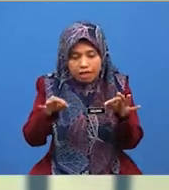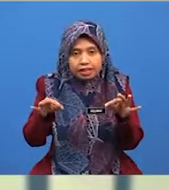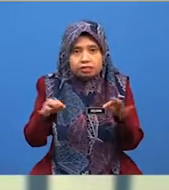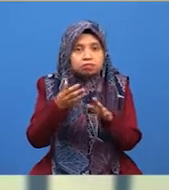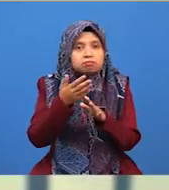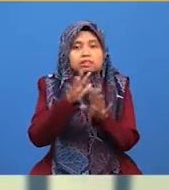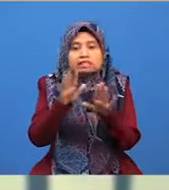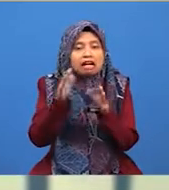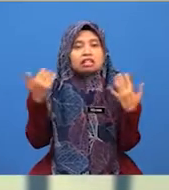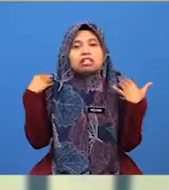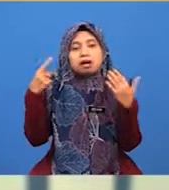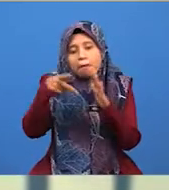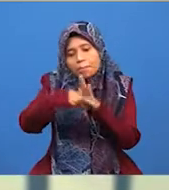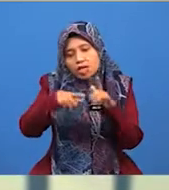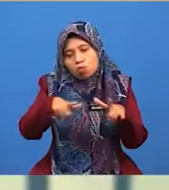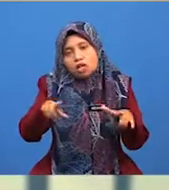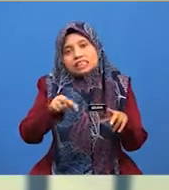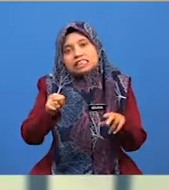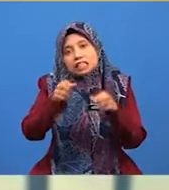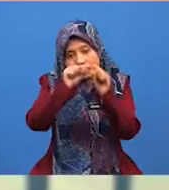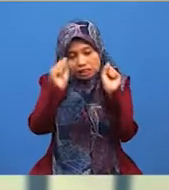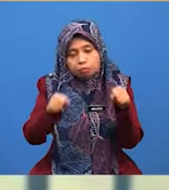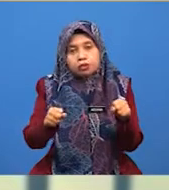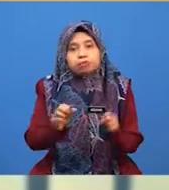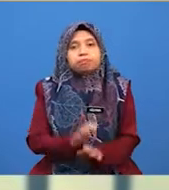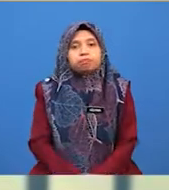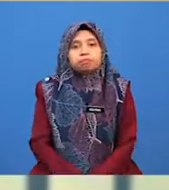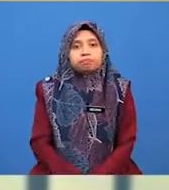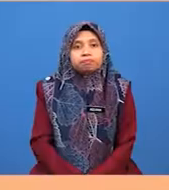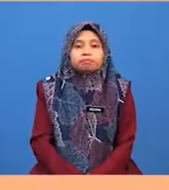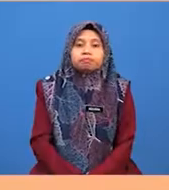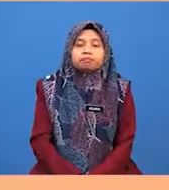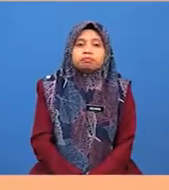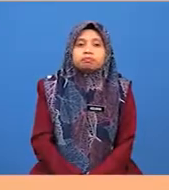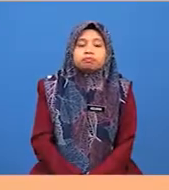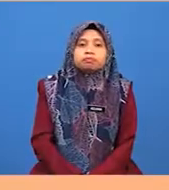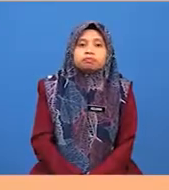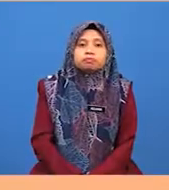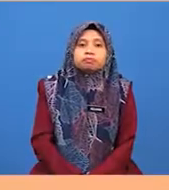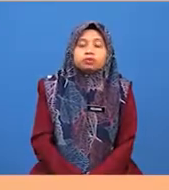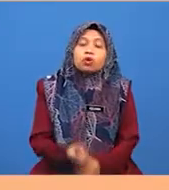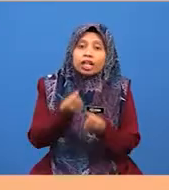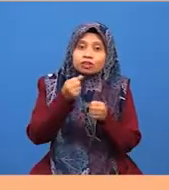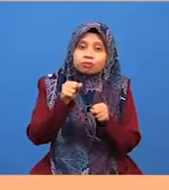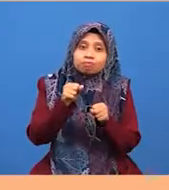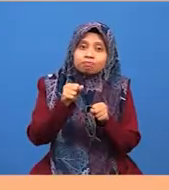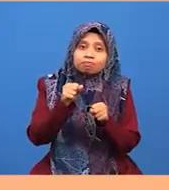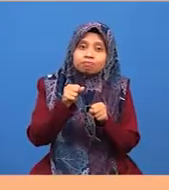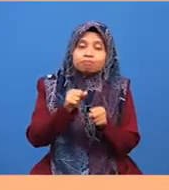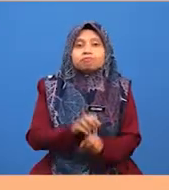ayat tersebut tidak mempunyai perluasan subjek. Baik, sudah